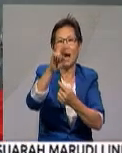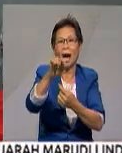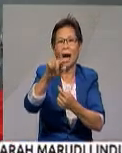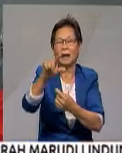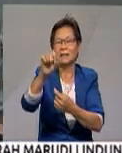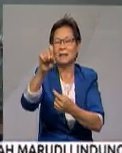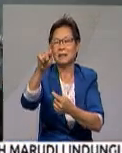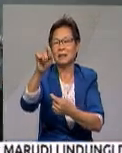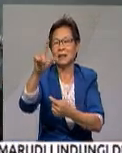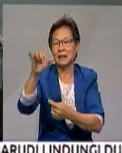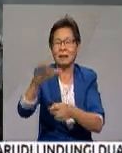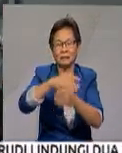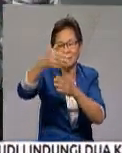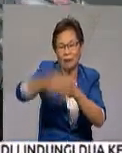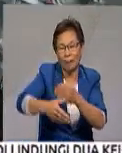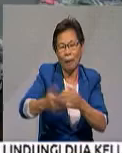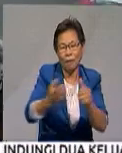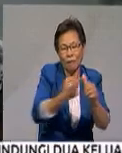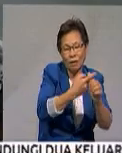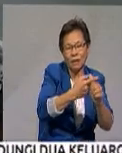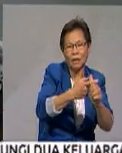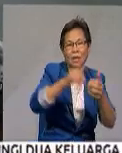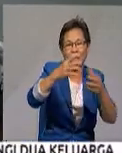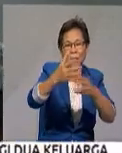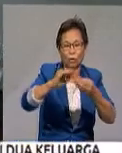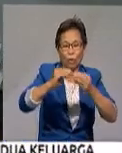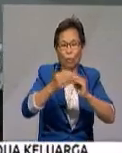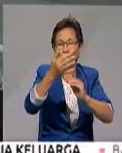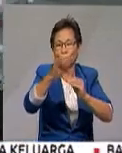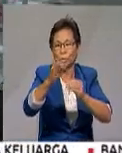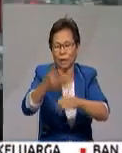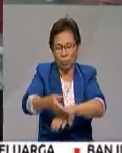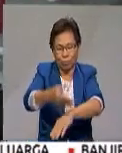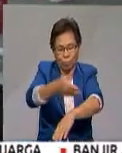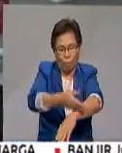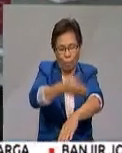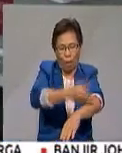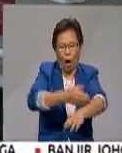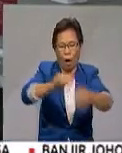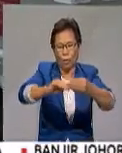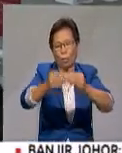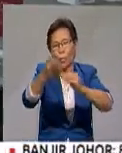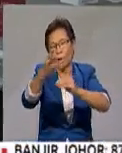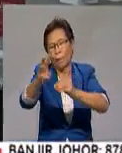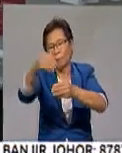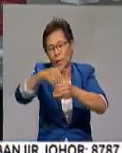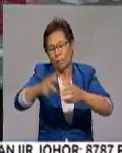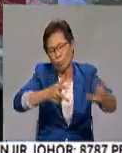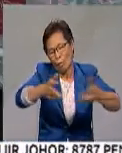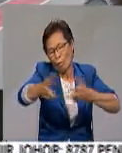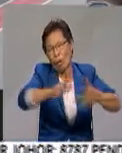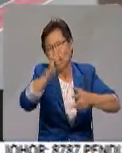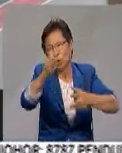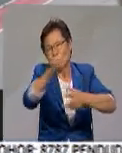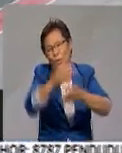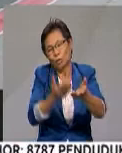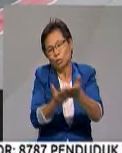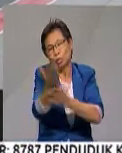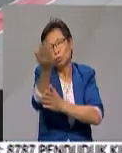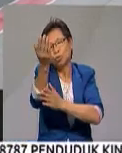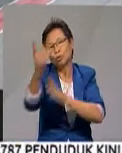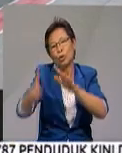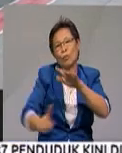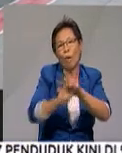Mitchell menamatkan perlumbaan pertama di kedudukan ke-19 dan memperbaiki kedudukan di tempat ke-16 dalam perlumbaan kedua sekaligus muncul